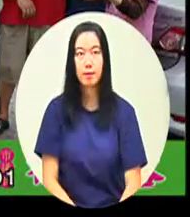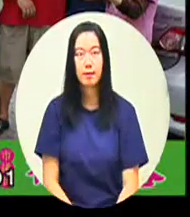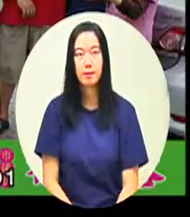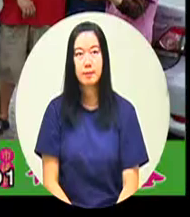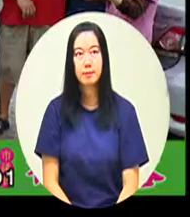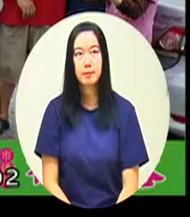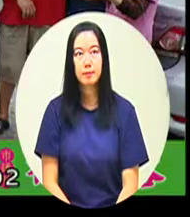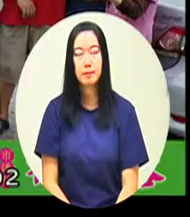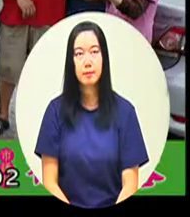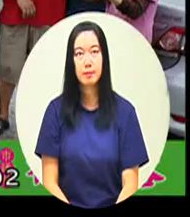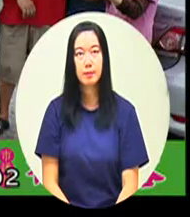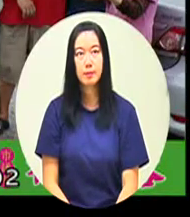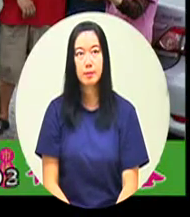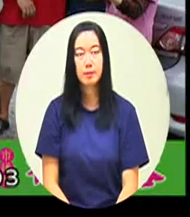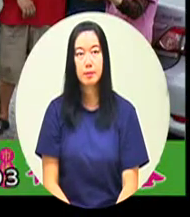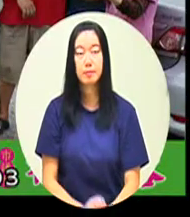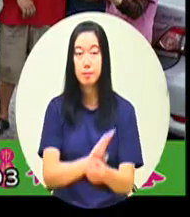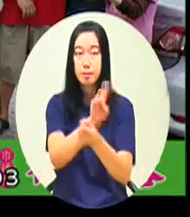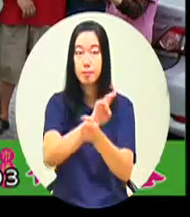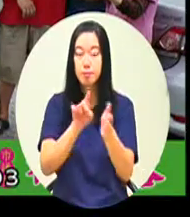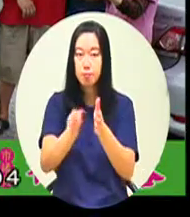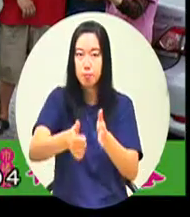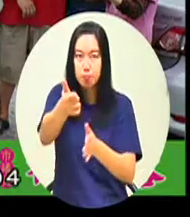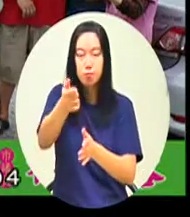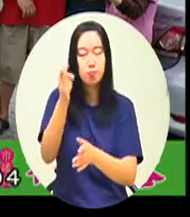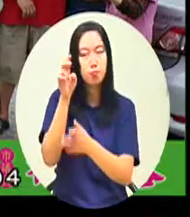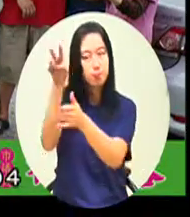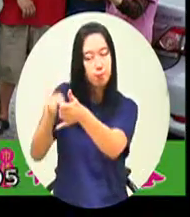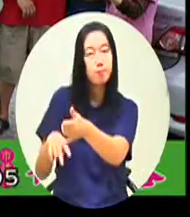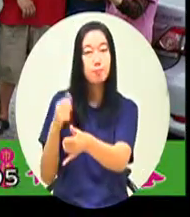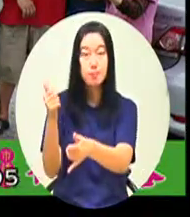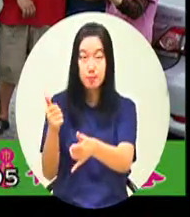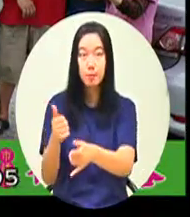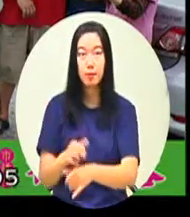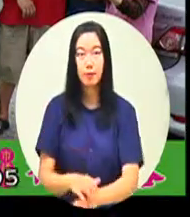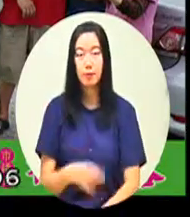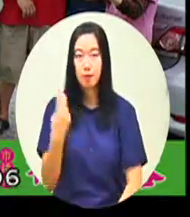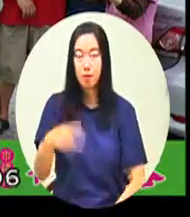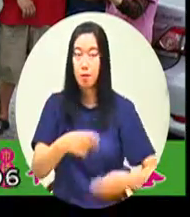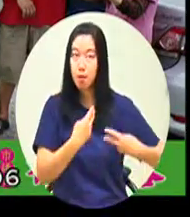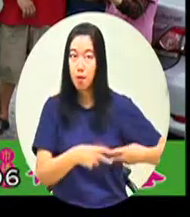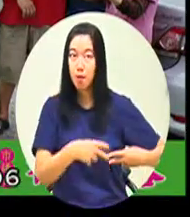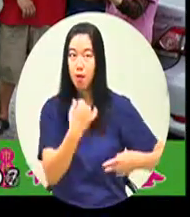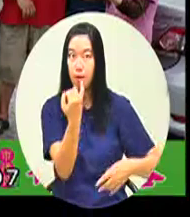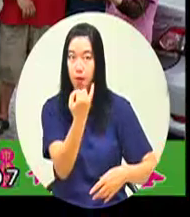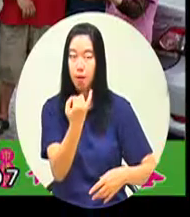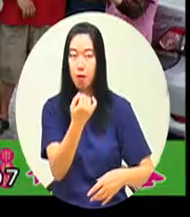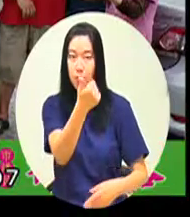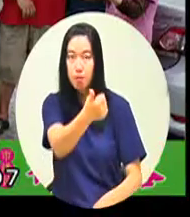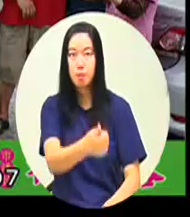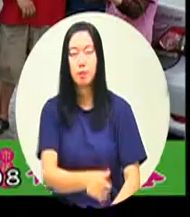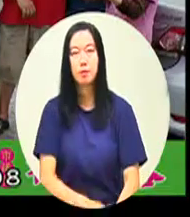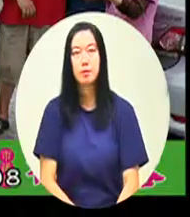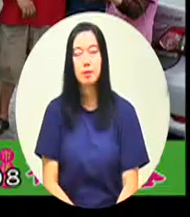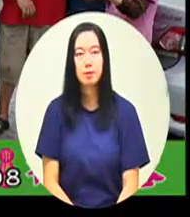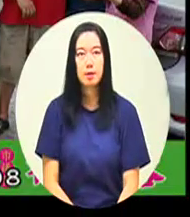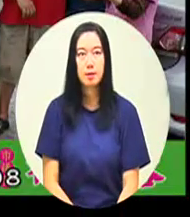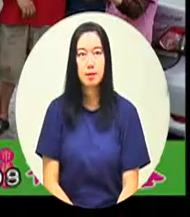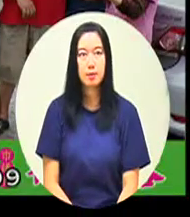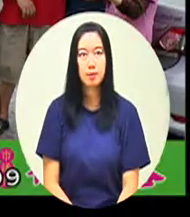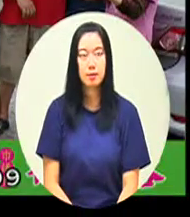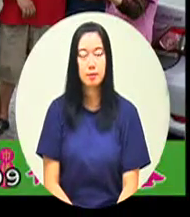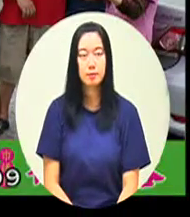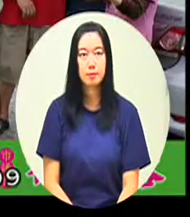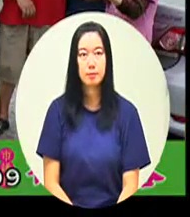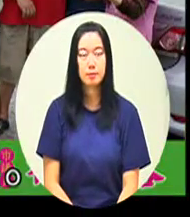哦，好，那林科长还很不错哈啊，还有我们的蔡龙科长他也很棒啊。那他